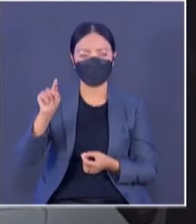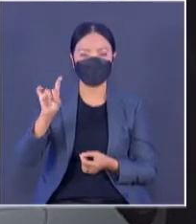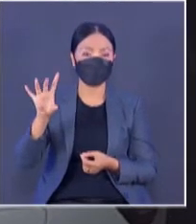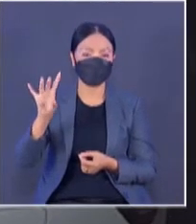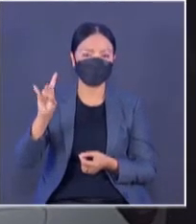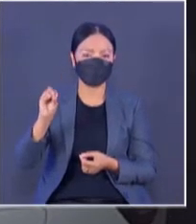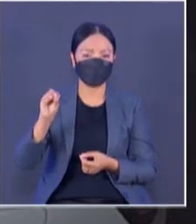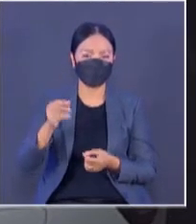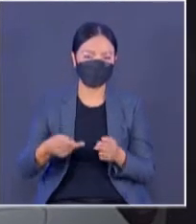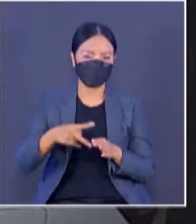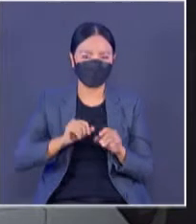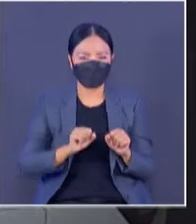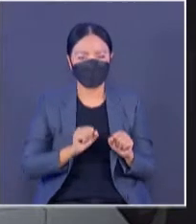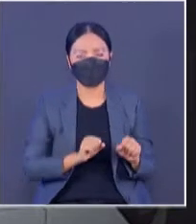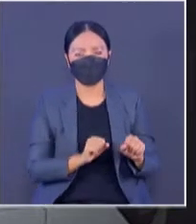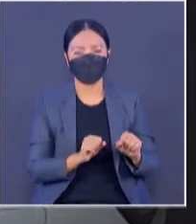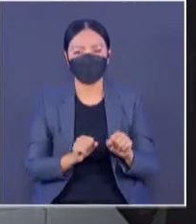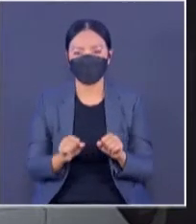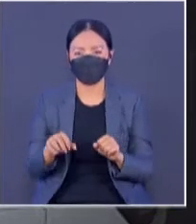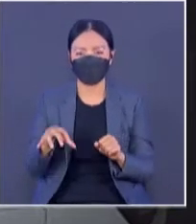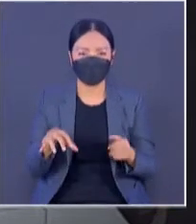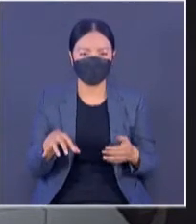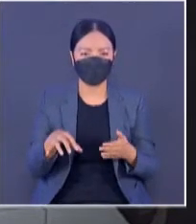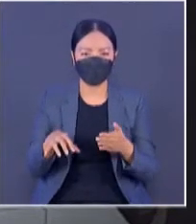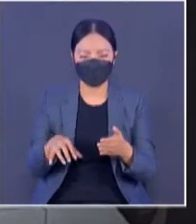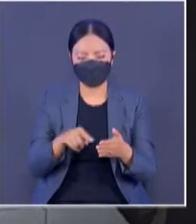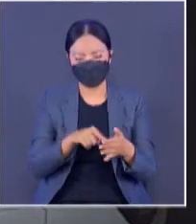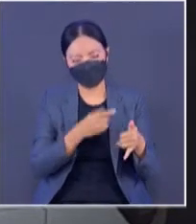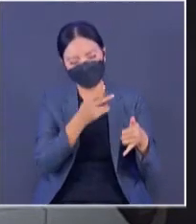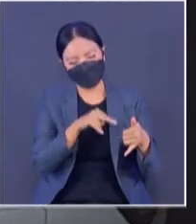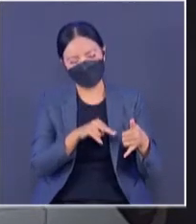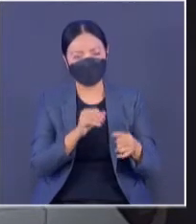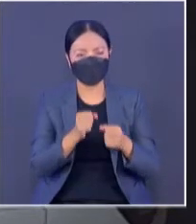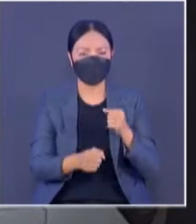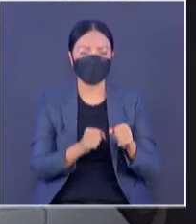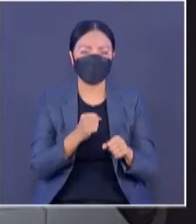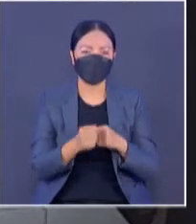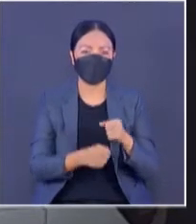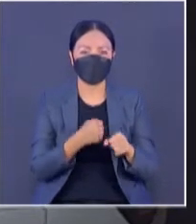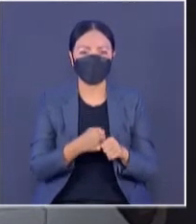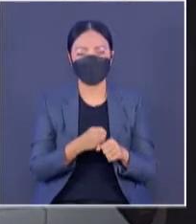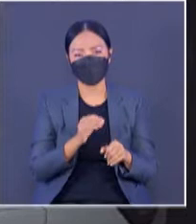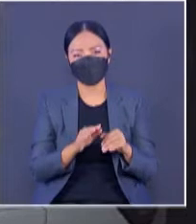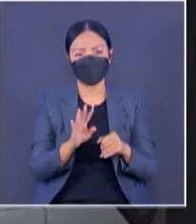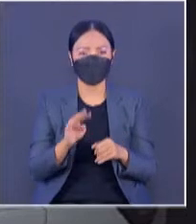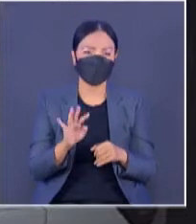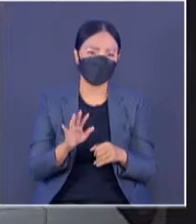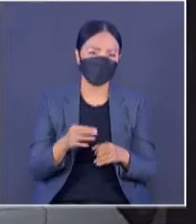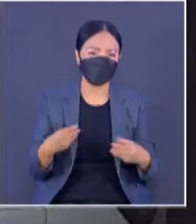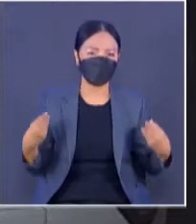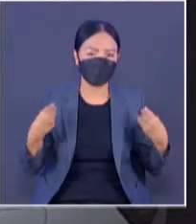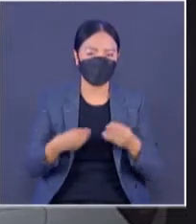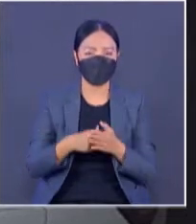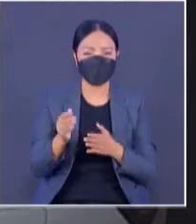ายนี้ขับรถมอเตอร์ไซค์มานะคะอายุประมาณ 20-25 ปีสวมเสื้อสีฟ้าของการประปาส่วนภูมิภาค